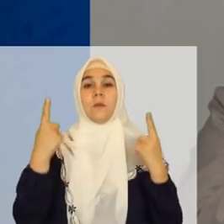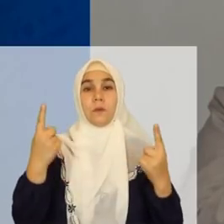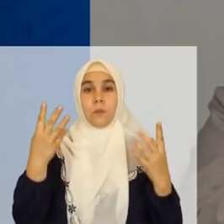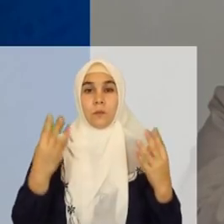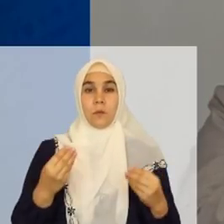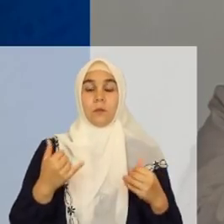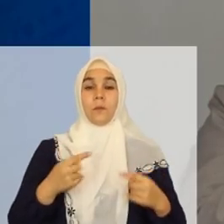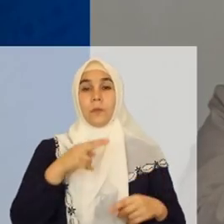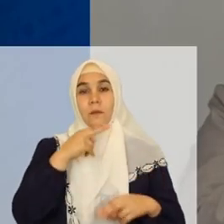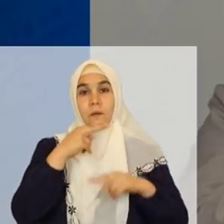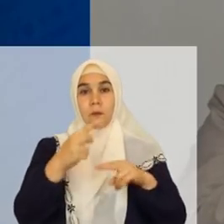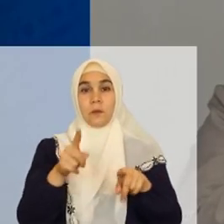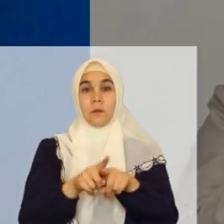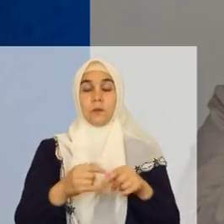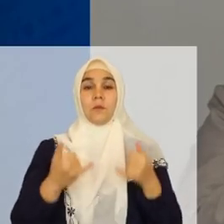veriliyor.